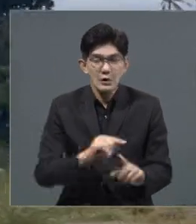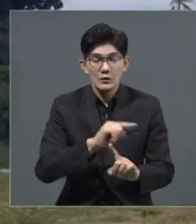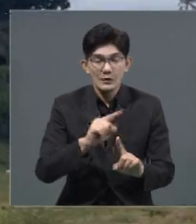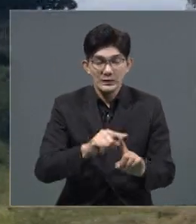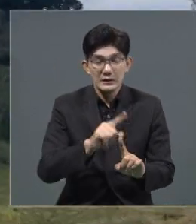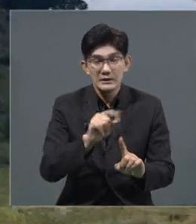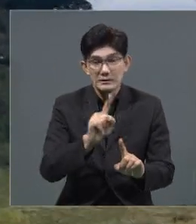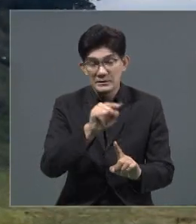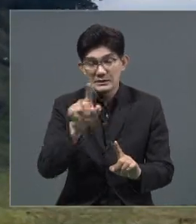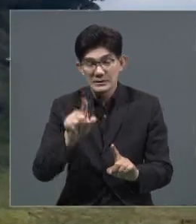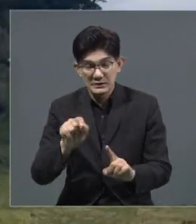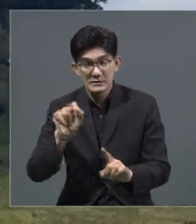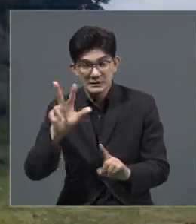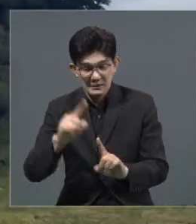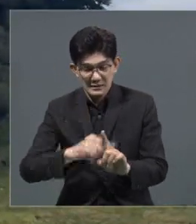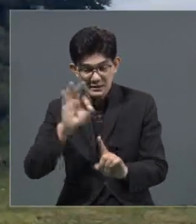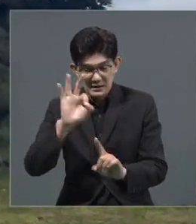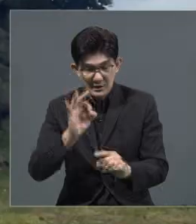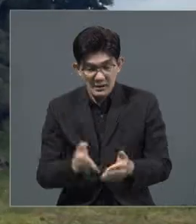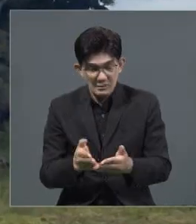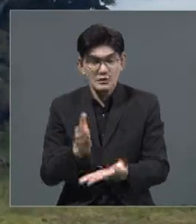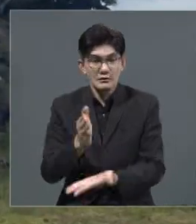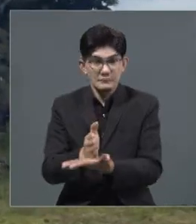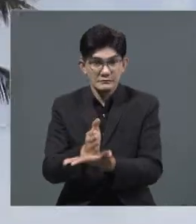21-23กันยายนนะครับครับ